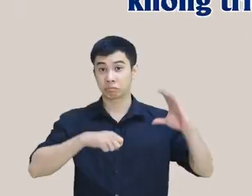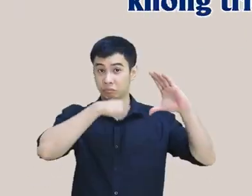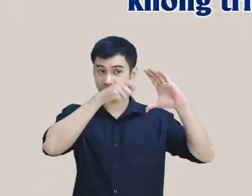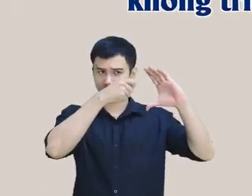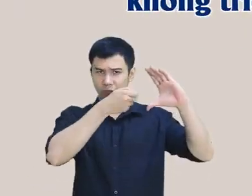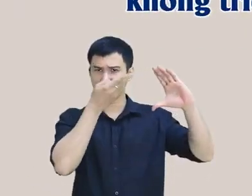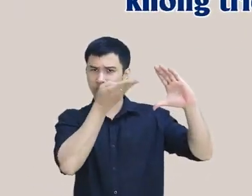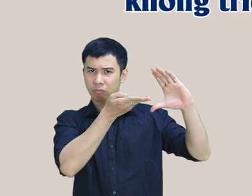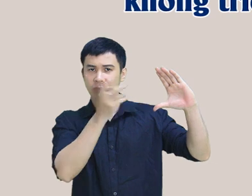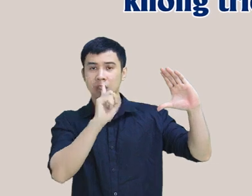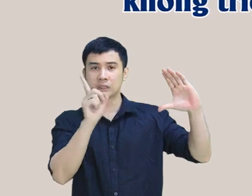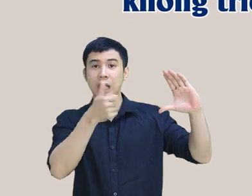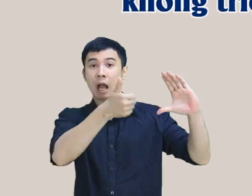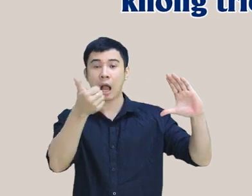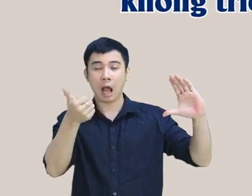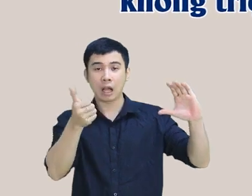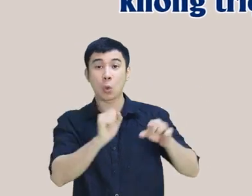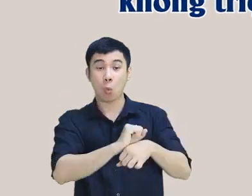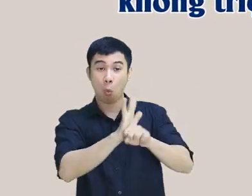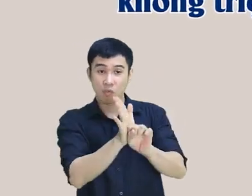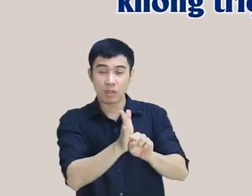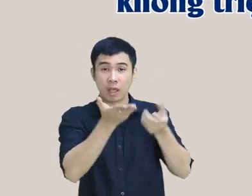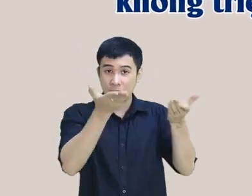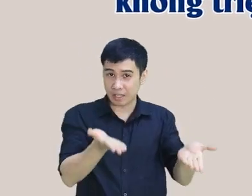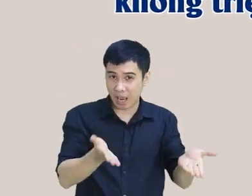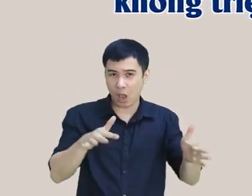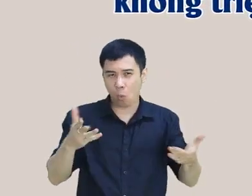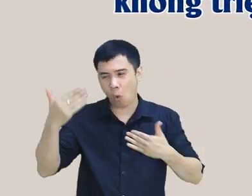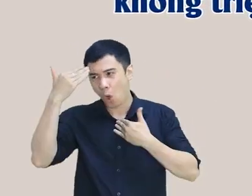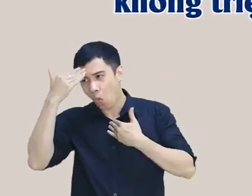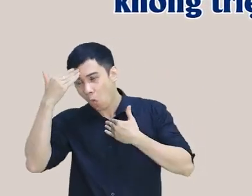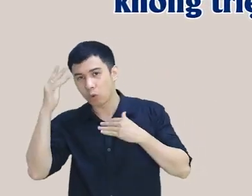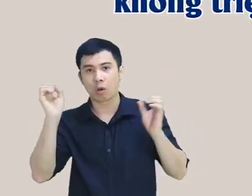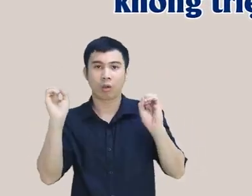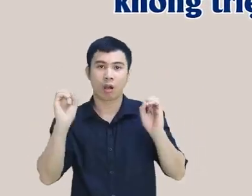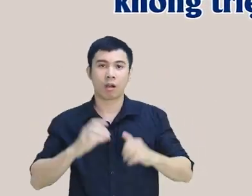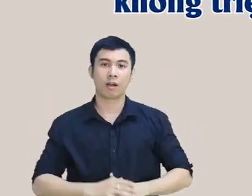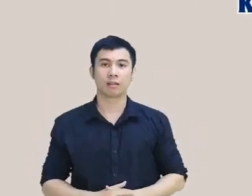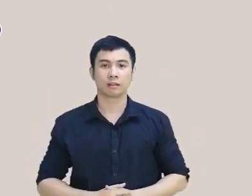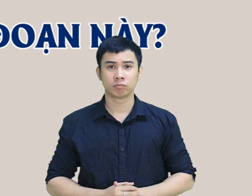Video clip này dùng đối với người nhiễm COVID-19 không triệu chứng, thể nhẹ và sau điều trị.